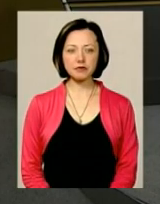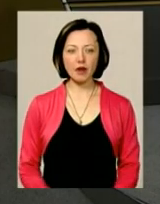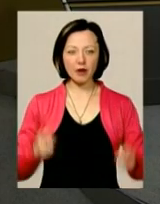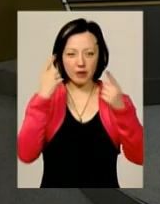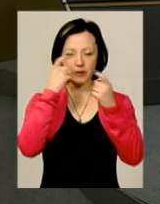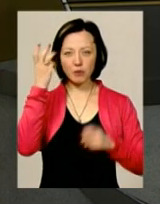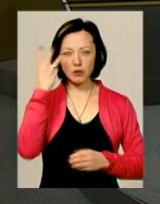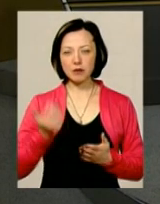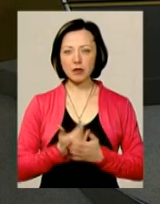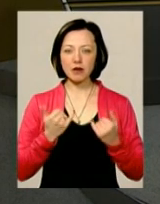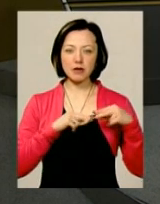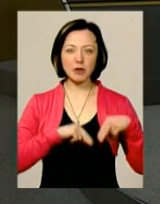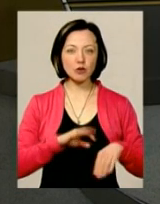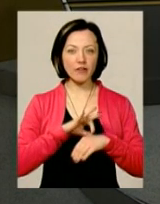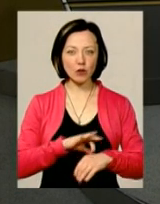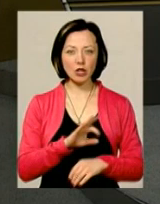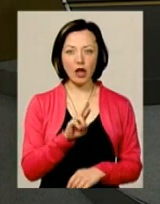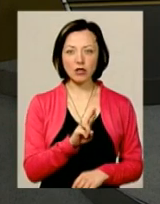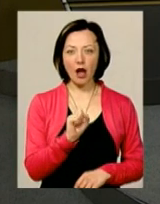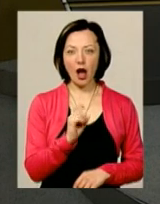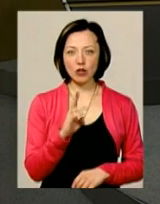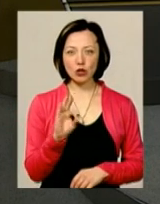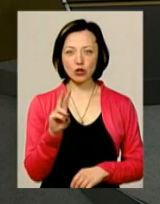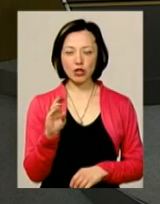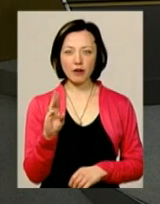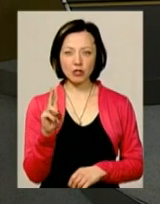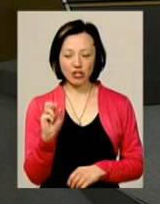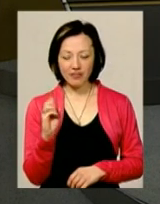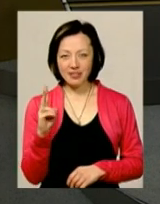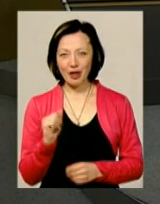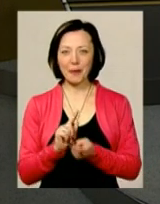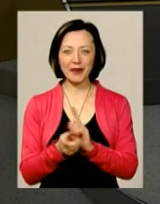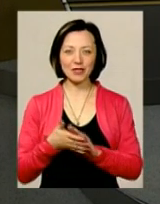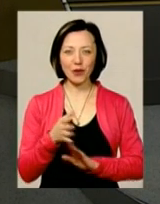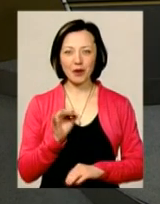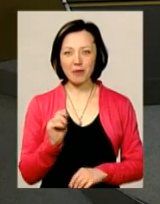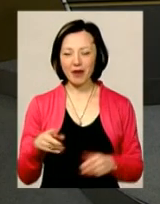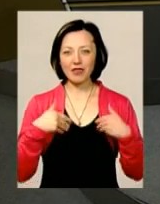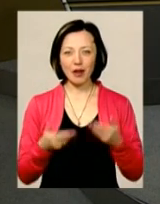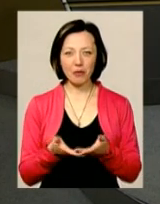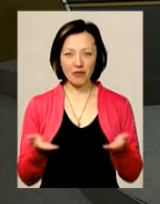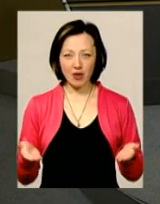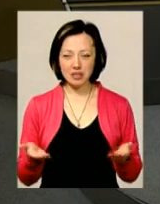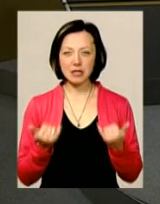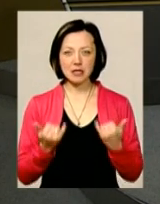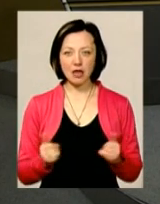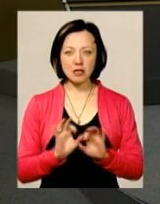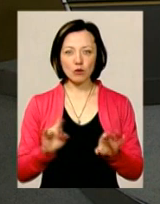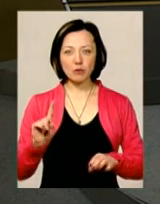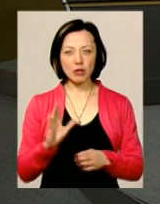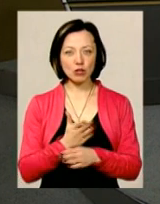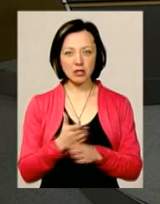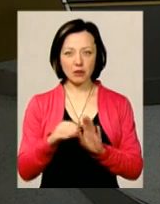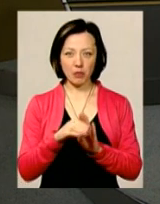В ефірі «Подільська панорама». В студії працюють ведуча Ярослава Антошевська, перекладач на жестову мову Ольга Рибак. Ми вітаємо вас. І зараз анонс